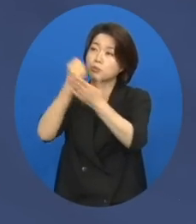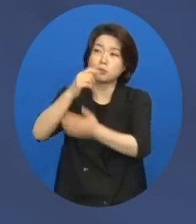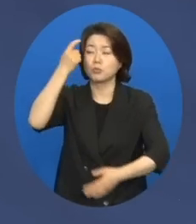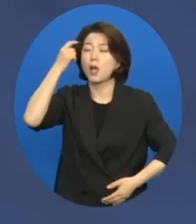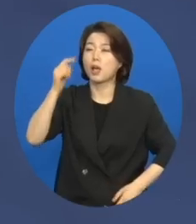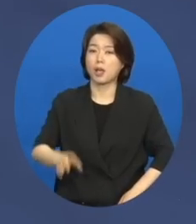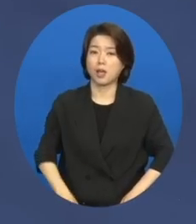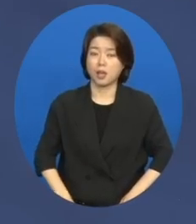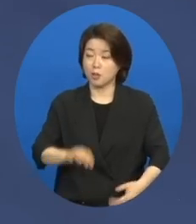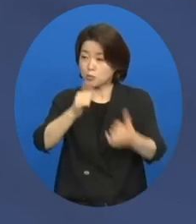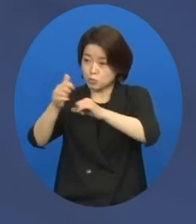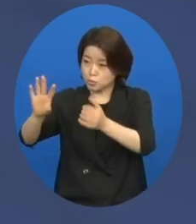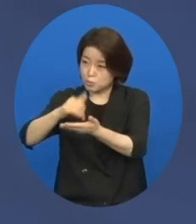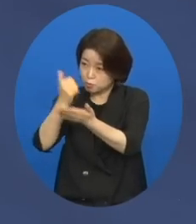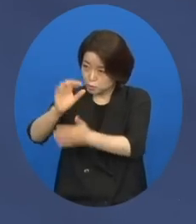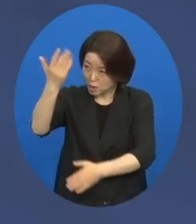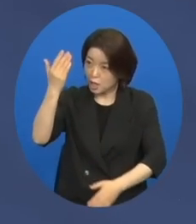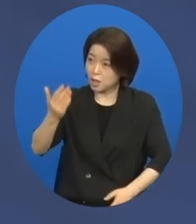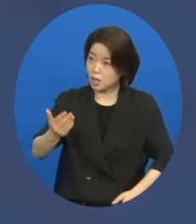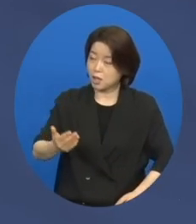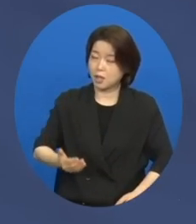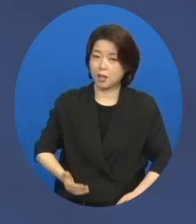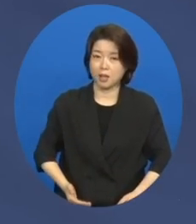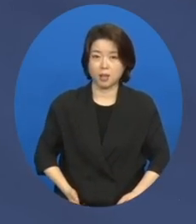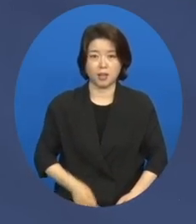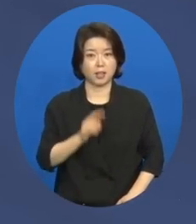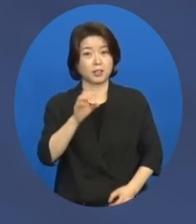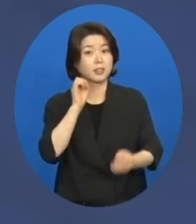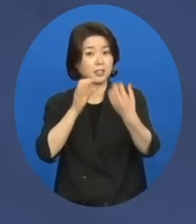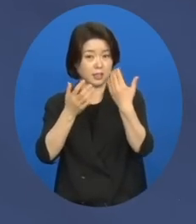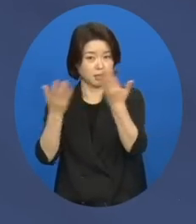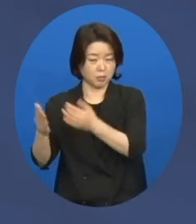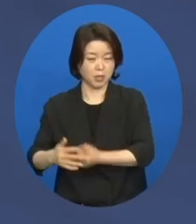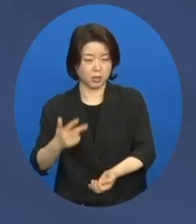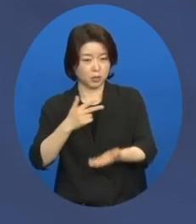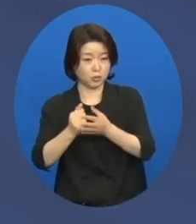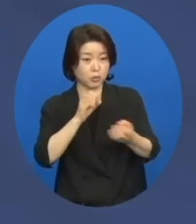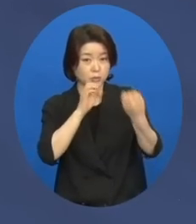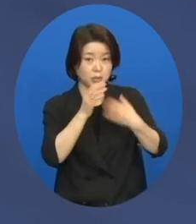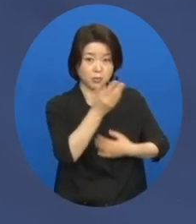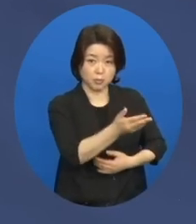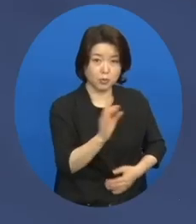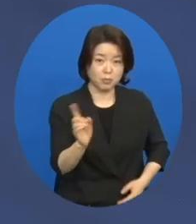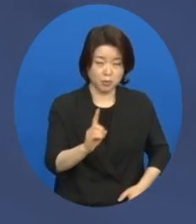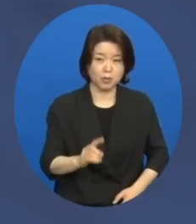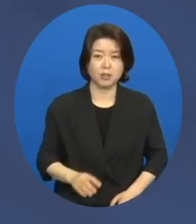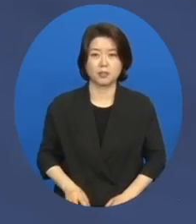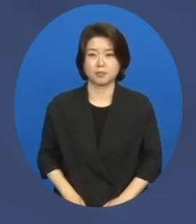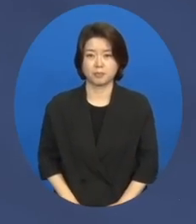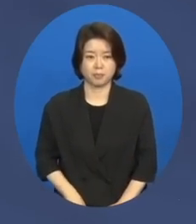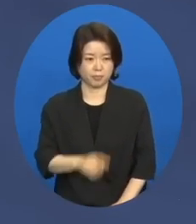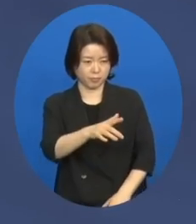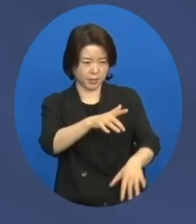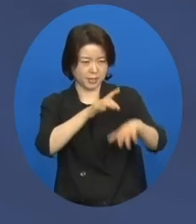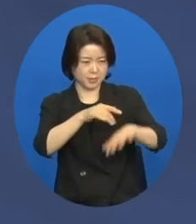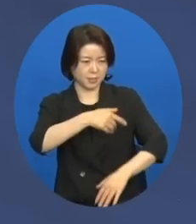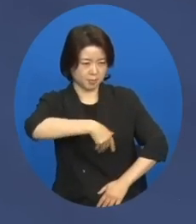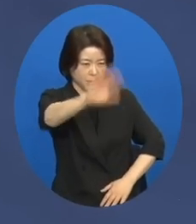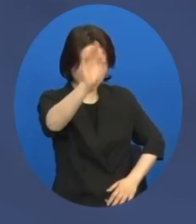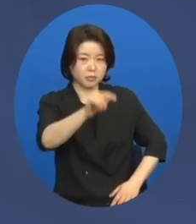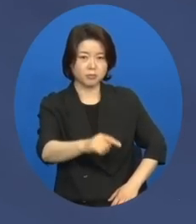죽어가지고 무슨 그리스도가 되겠냐고 이렇게 대답을 했습니다. 그때 주님이 뭐라고 말씀한지 아세요? 사탄아 내 뒤로